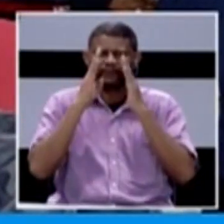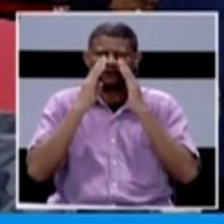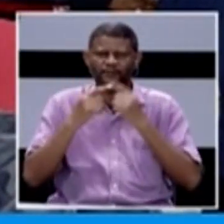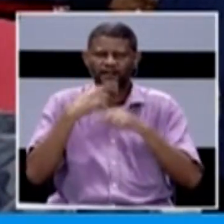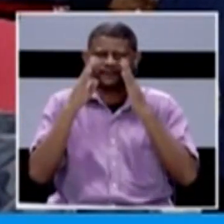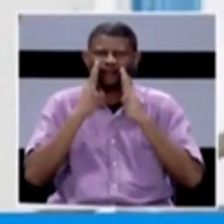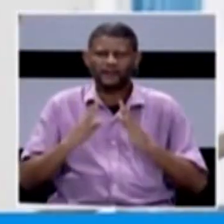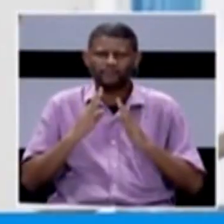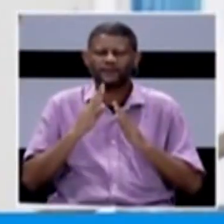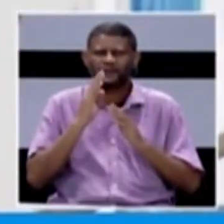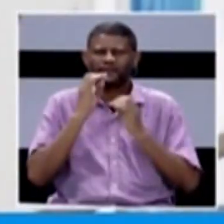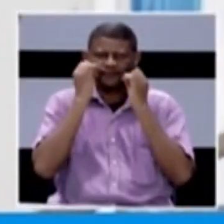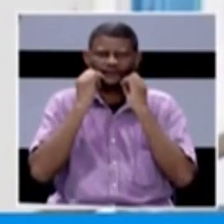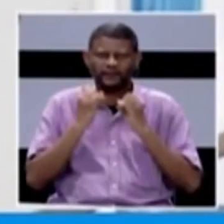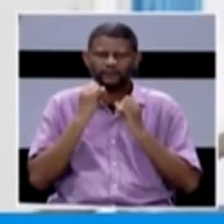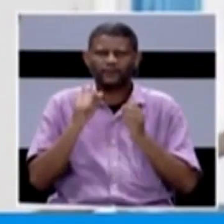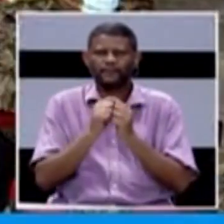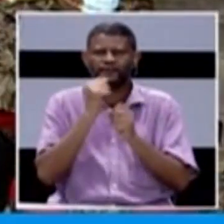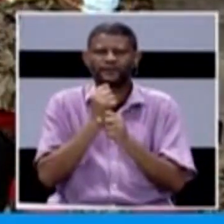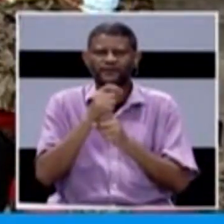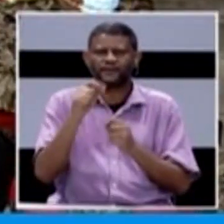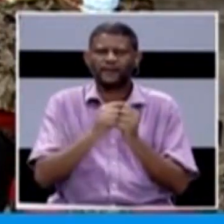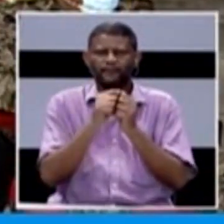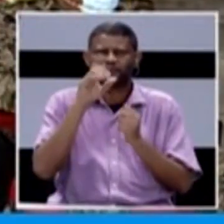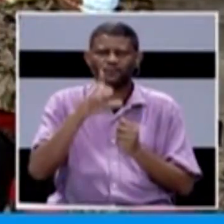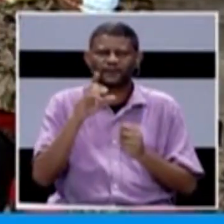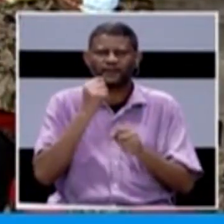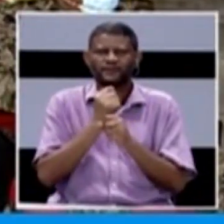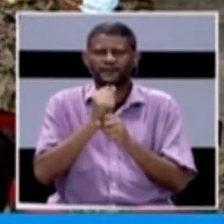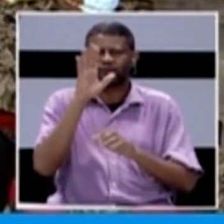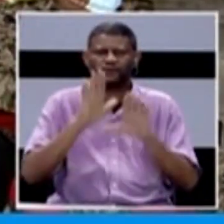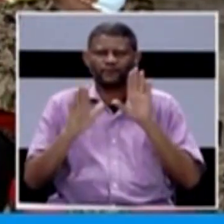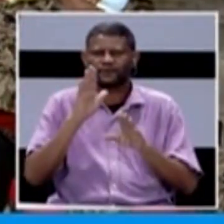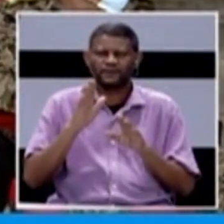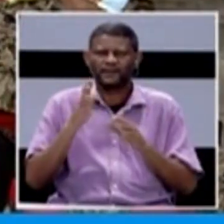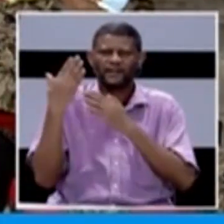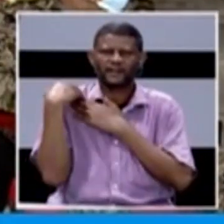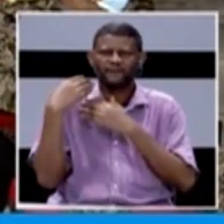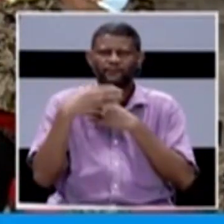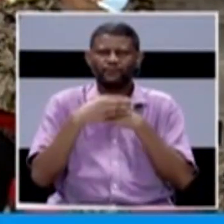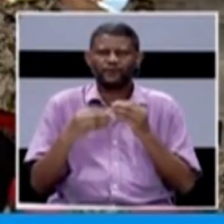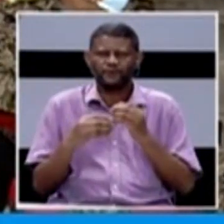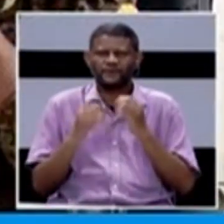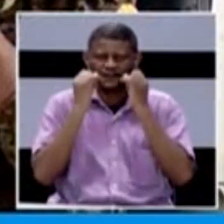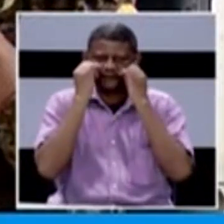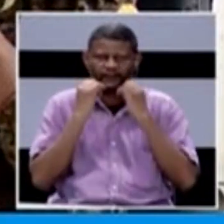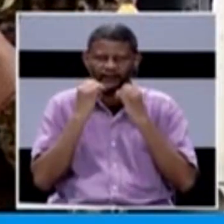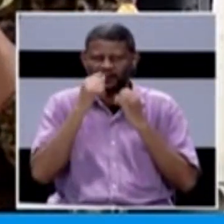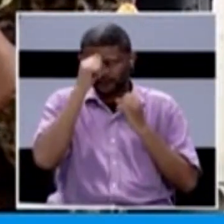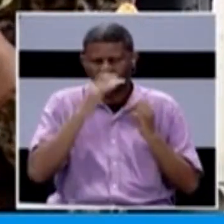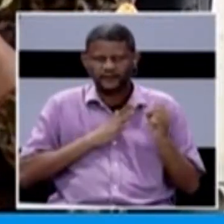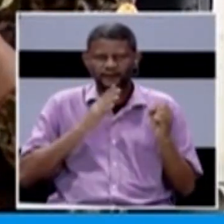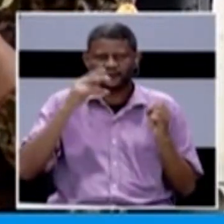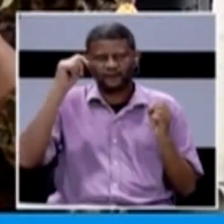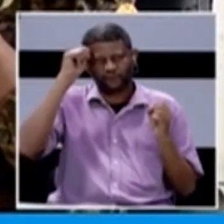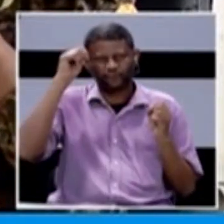ዝነኣድ ስራሕ እናፈጸመ እንትኾን እዚ ሓበራዊ ኮሚቴን ስራሕቱ ገምጊመሎም። ሓላፊ ቢሮ ጸጥታን ምምሕዳርን ትግራይ ኣይተተኪኡ መተኩ